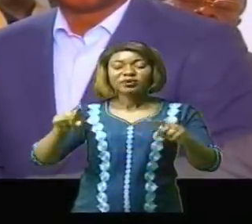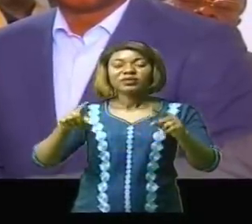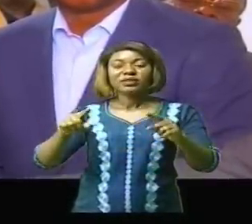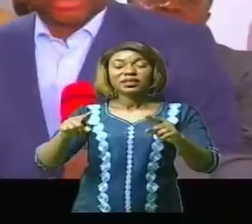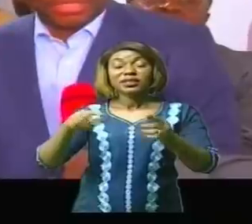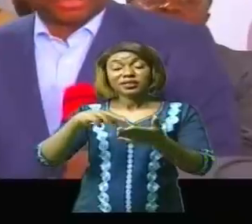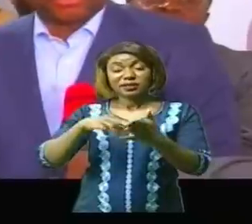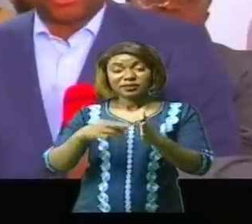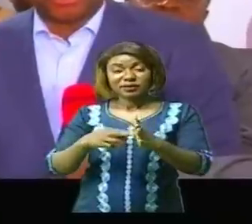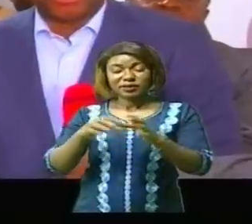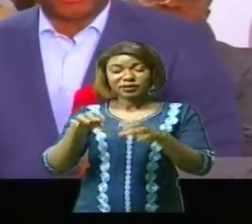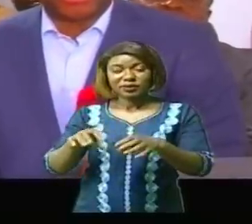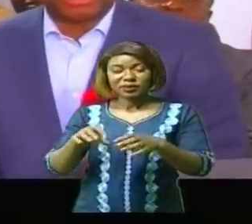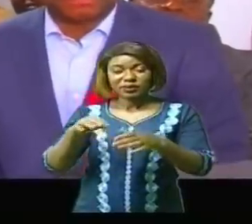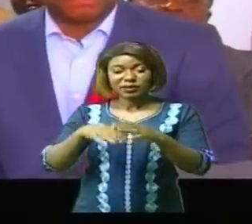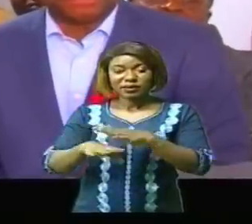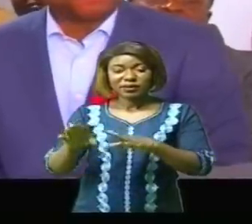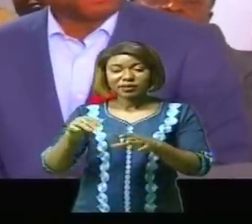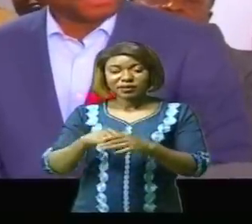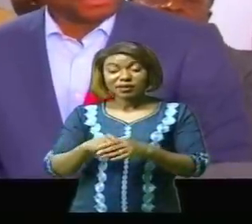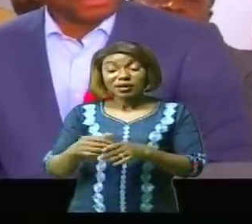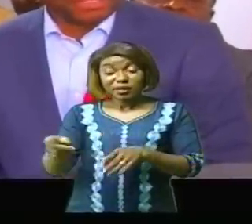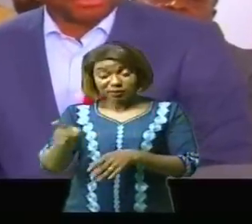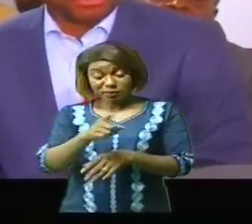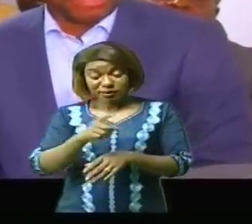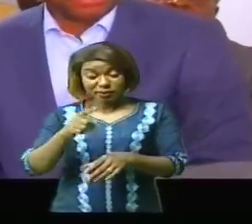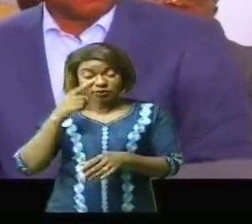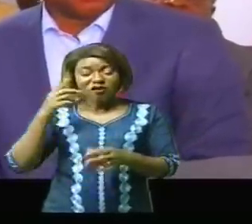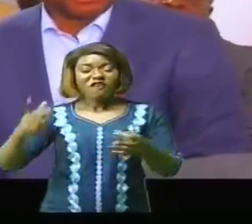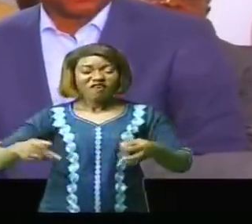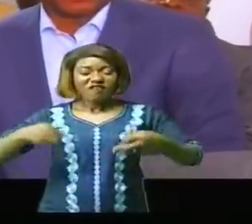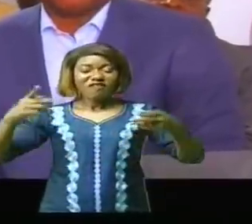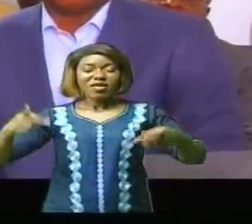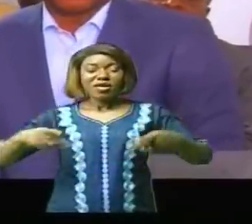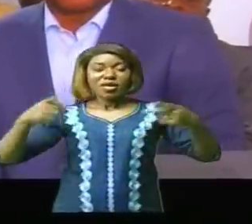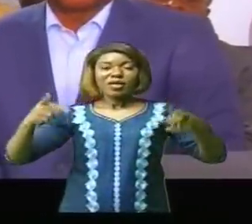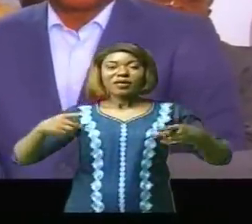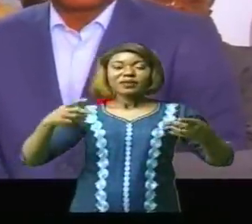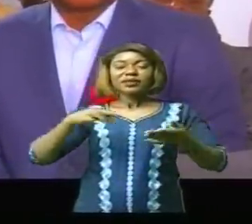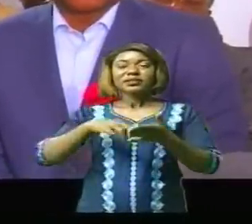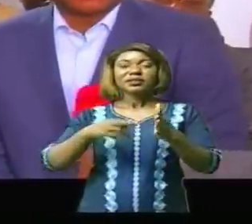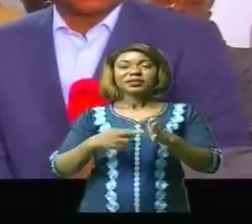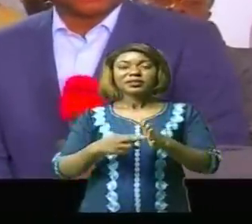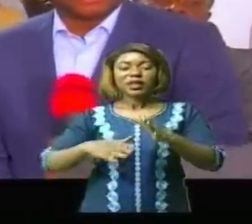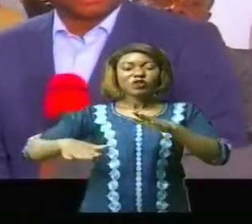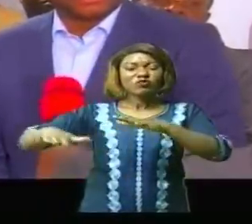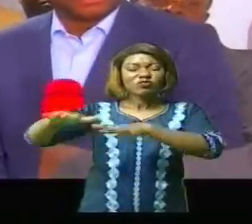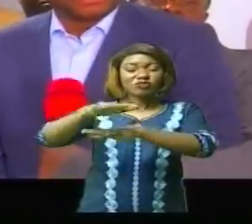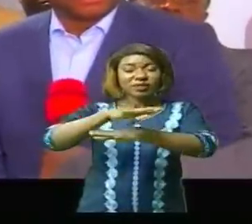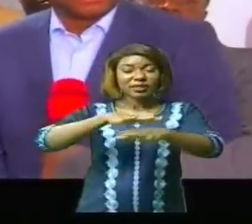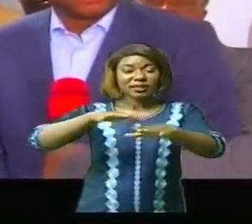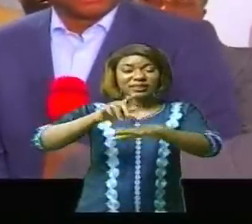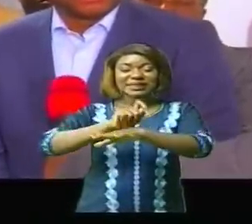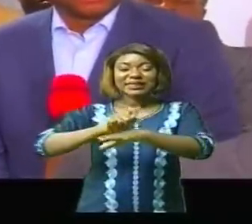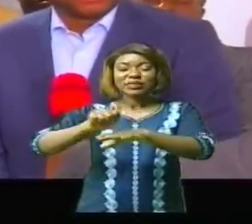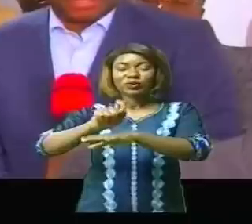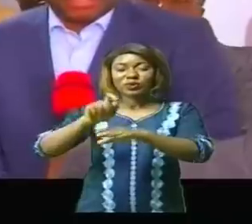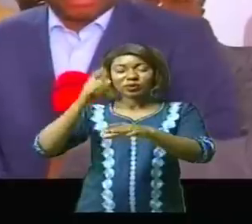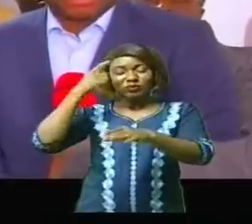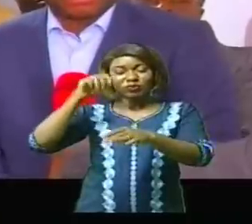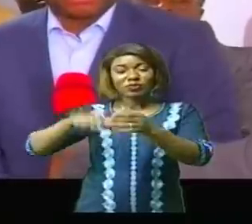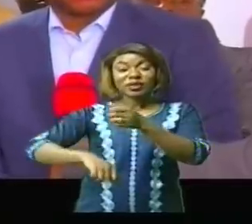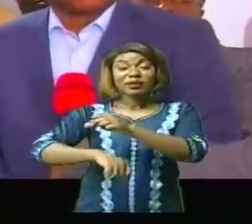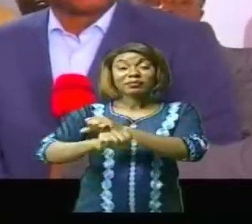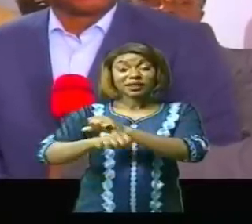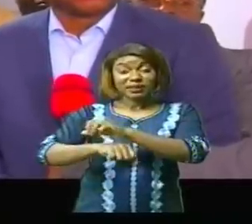sur la LINAFOOT. Je sais que le peuple congolais va vivre maintenant au rythme de la LINAFOOT parce que la couverture territoriale que la